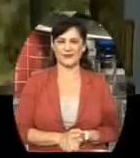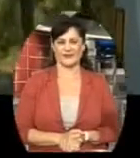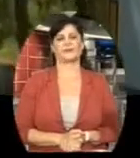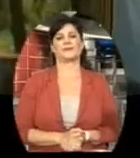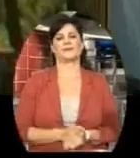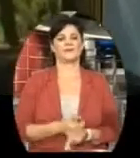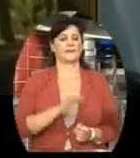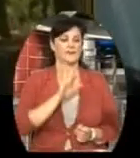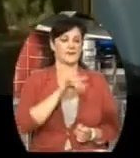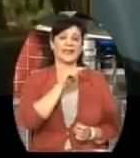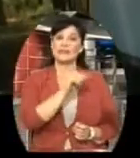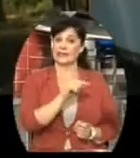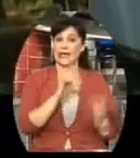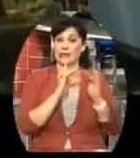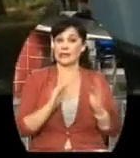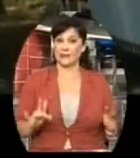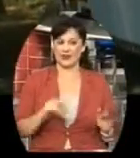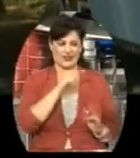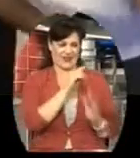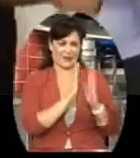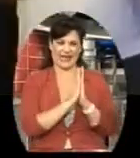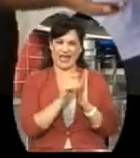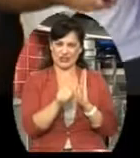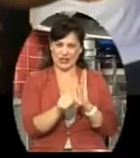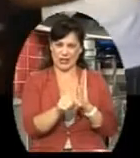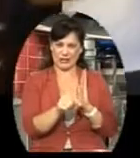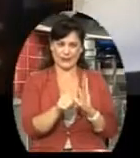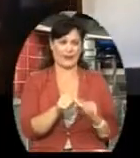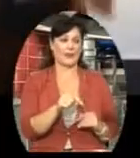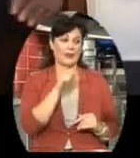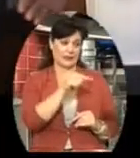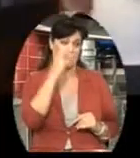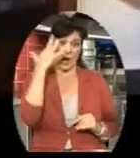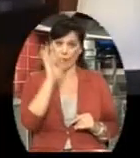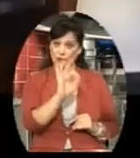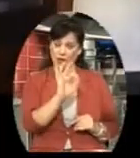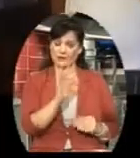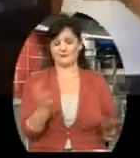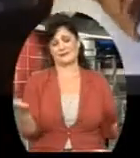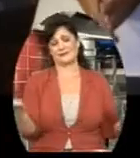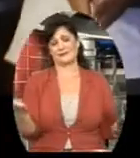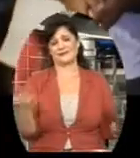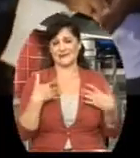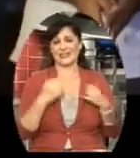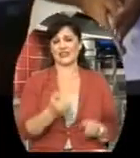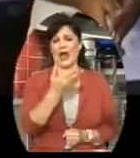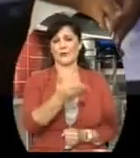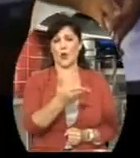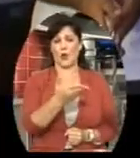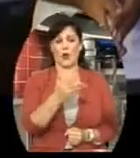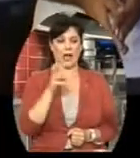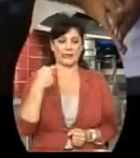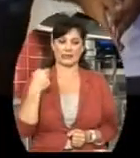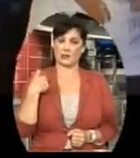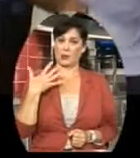הנה מנחם, זה הצימר שביקשת. כן. אין זיתים, זה החלום שלך, ואנחנו הגשמנו לך אותו. אבל תקום, אם הייתי רוצה להגיע, אתה יכול להגיע לכל